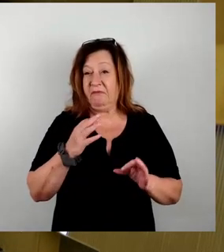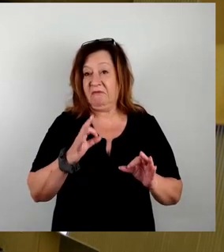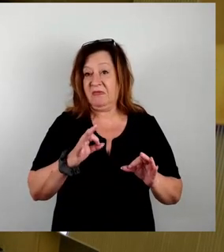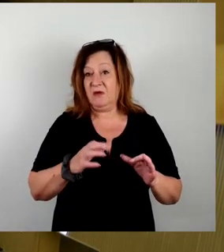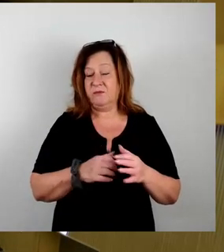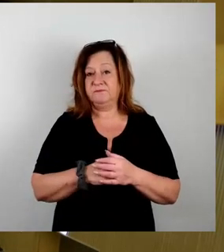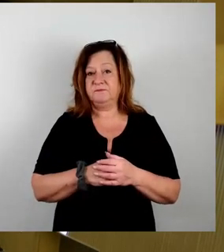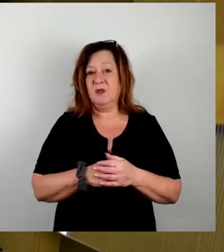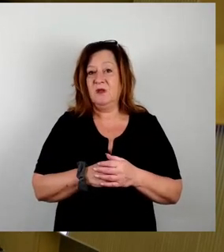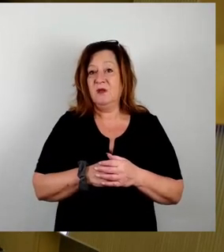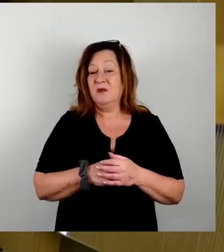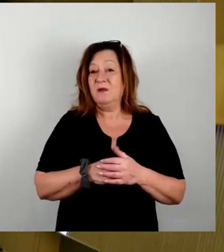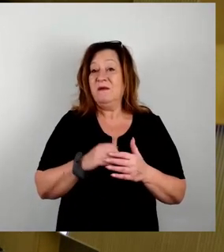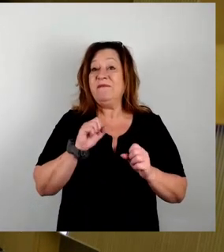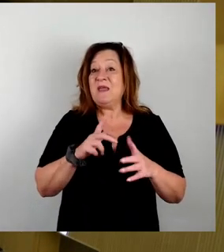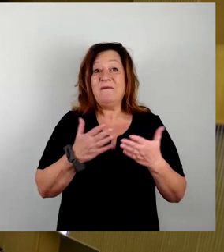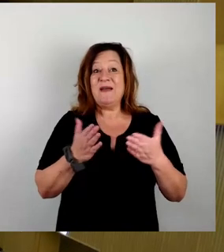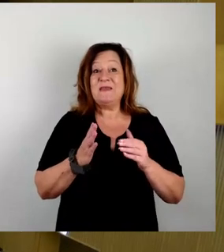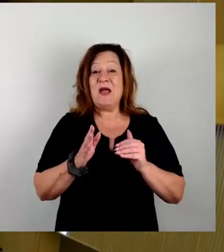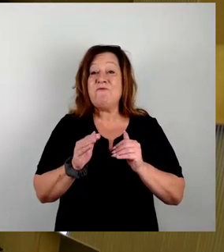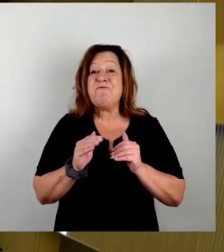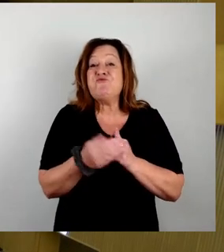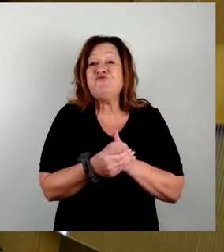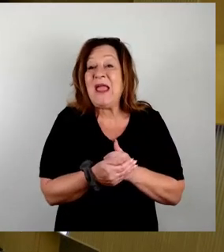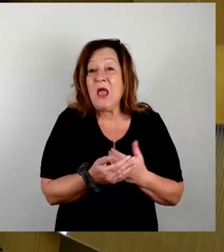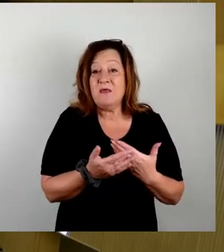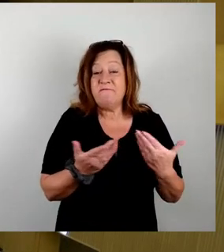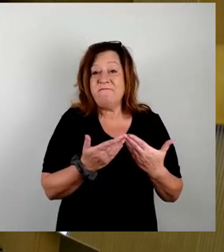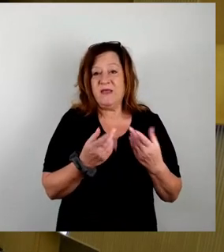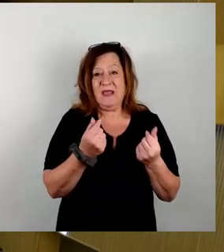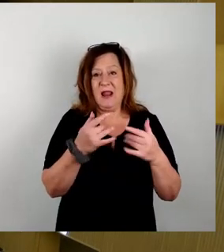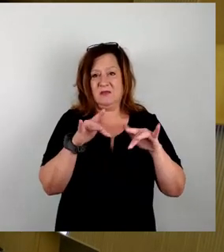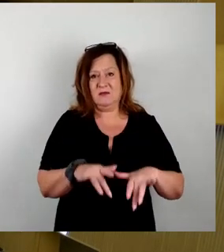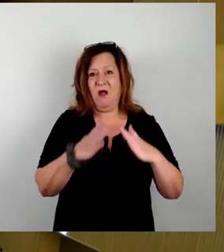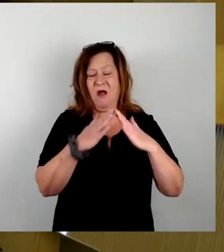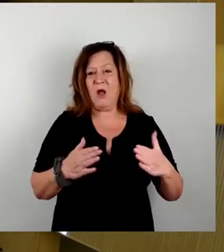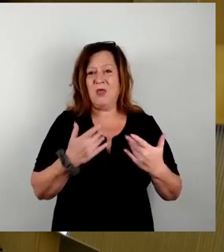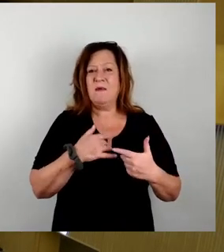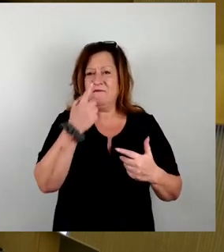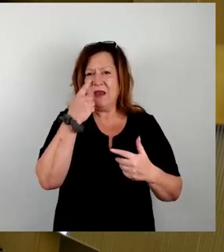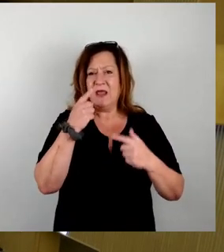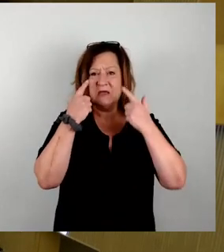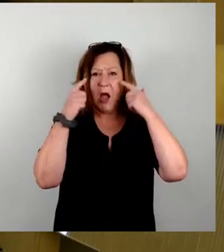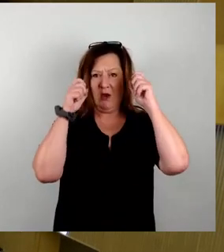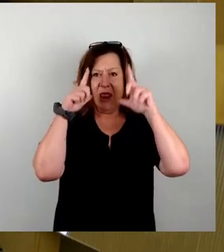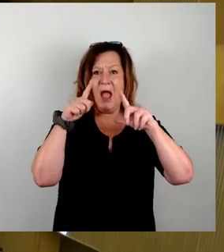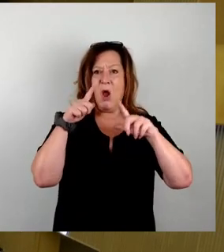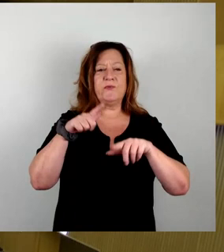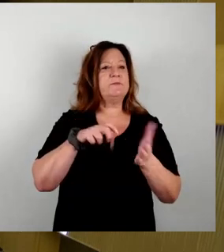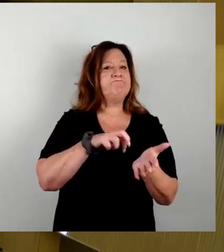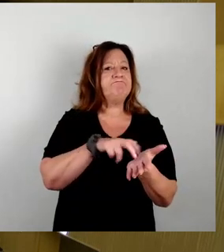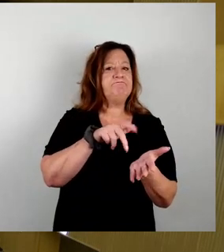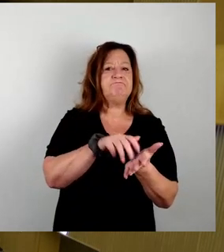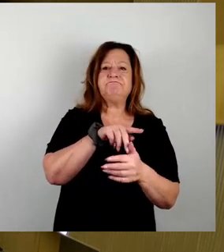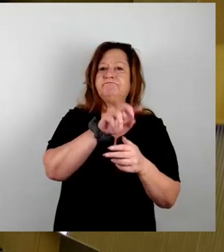Es wird sich wieder versteckt hinter nicht vorhandenen Haushaltsmitteln. Weil wenn ich mit offenen Augen durch die Stadt gehe, sehe ich oft genug, wofür